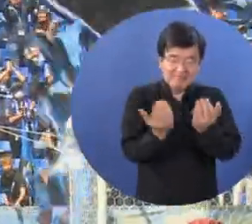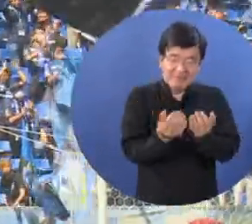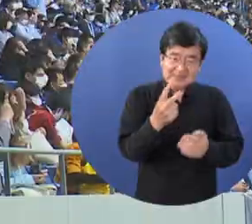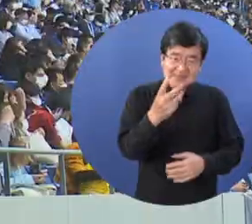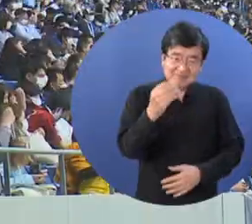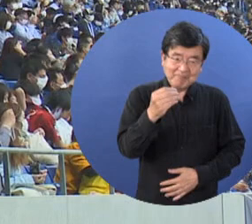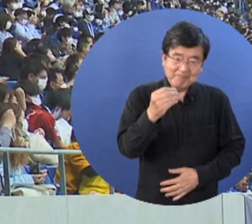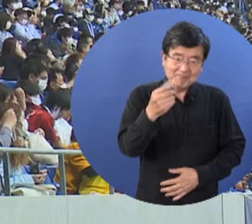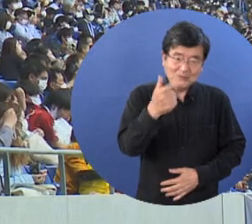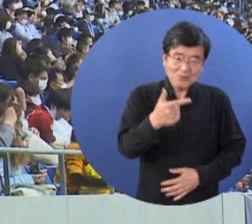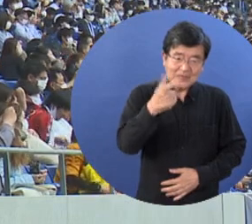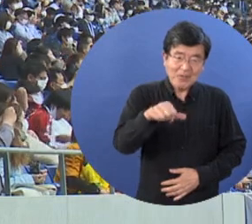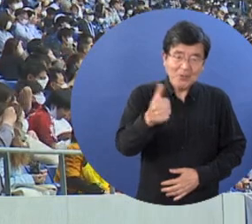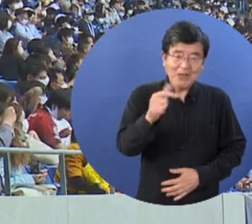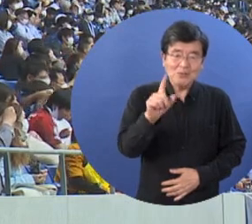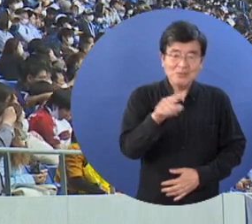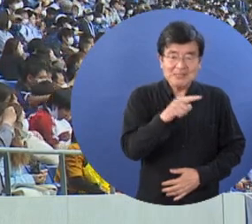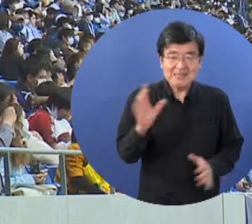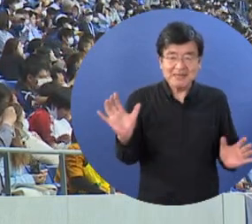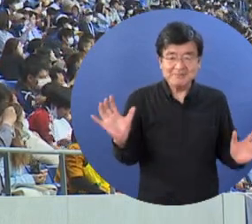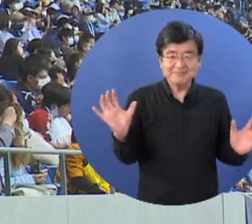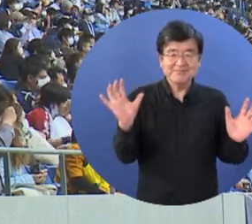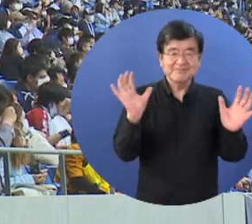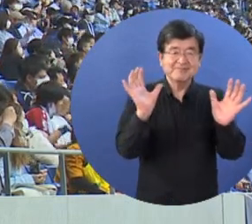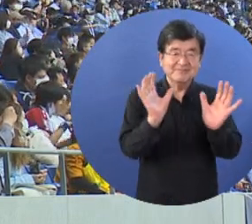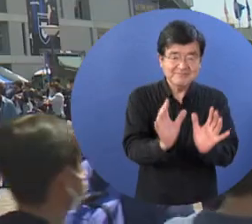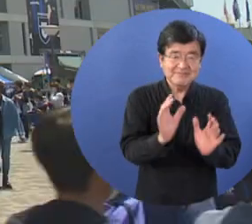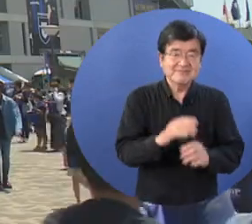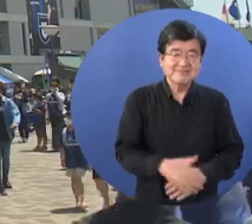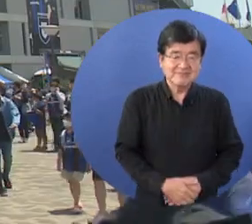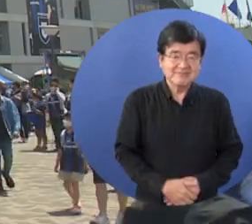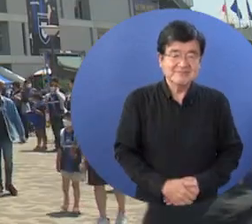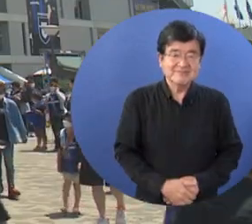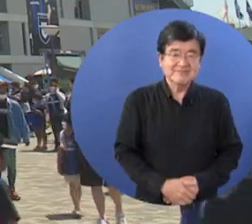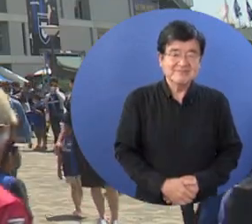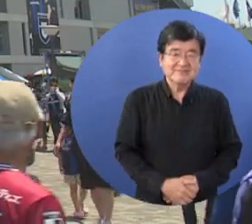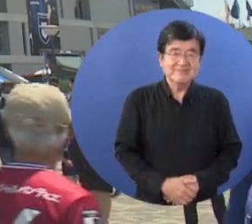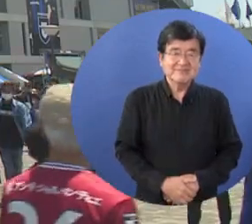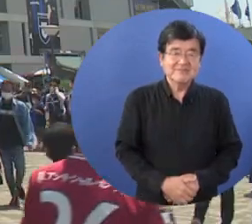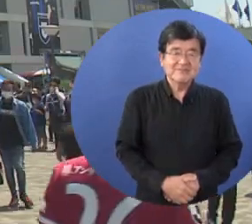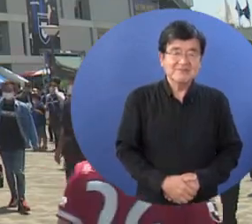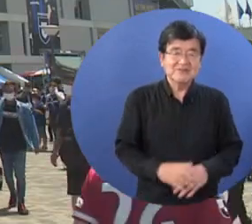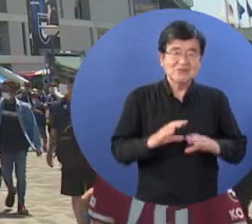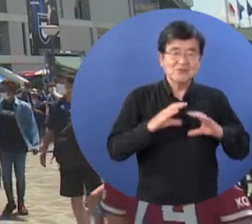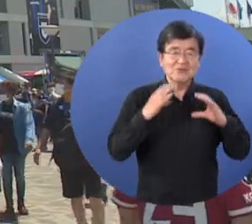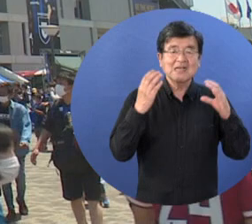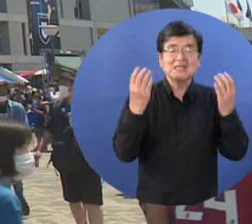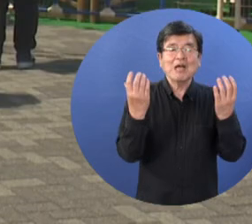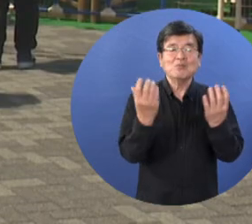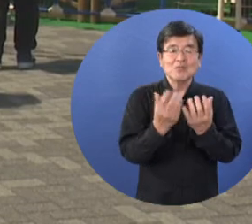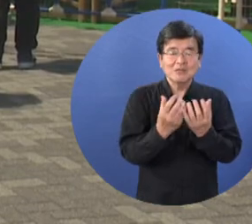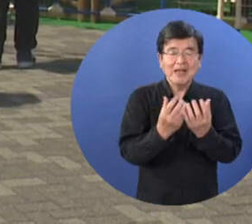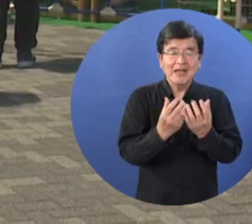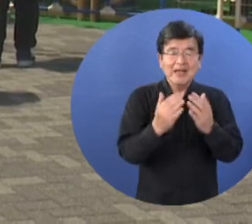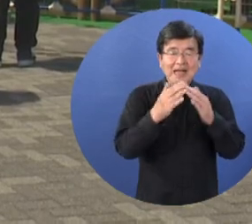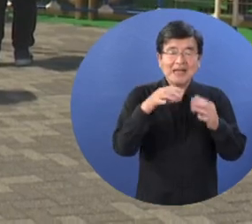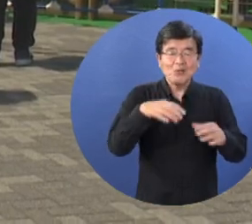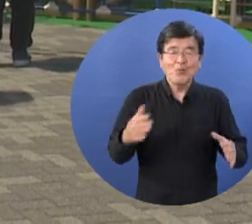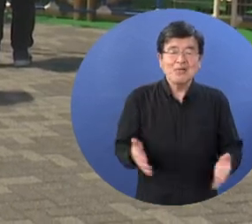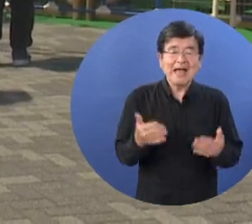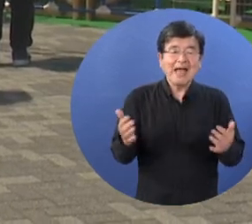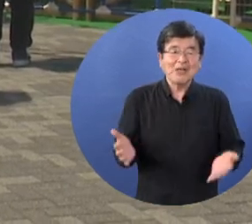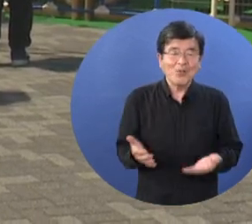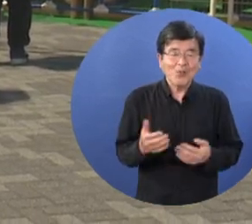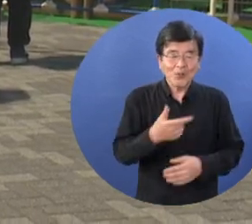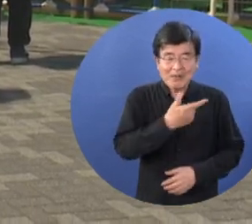人が駆けつけました。 関西ダービーでいいですね。 スタジアム前の広場には会場を盛り上げようと